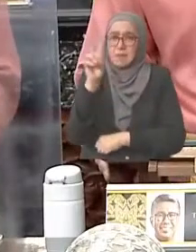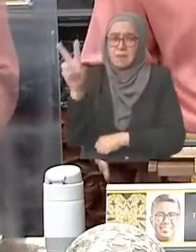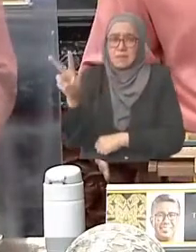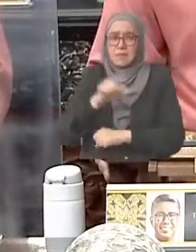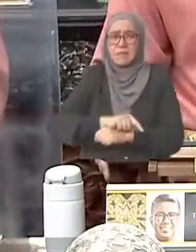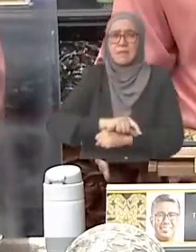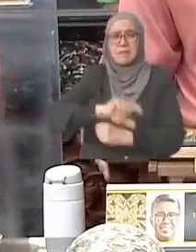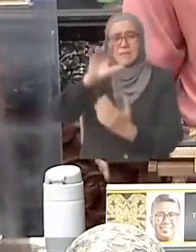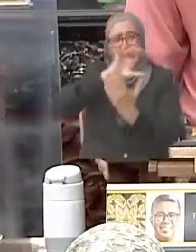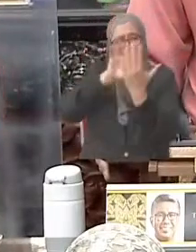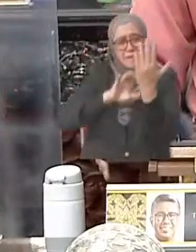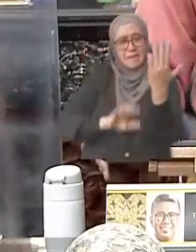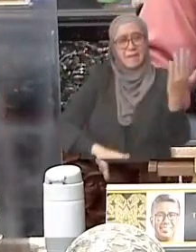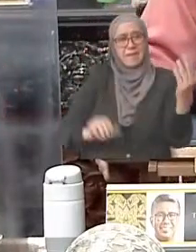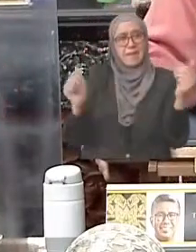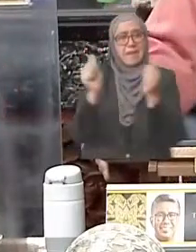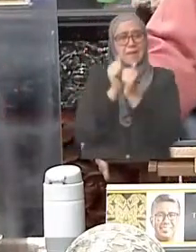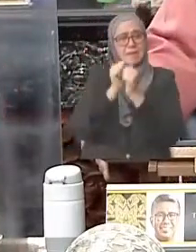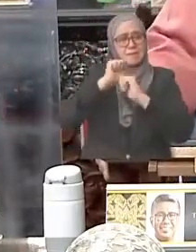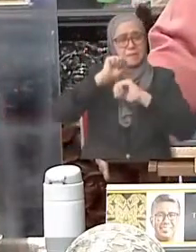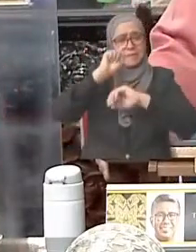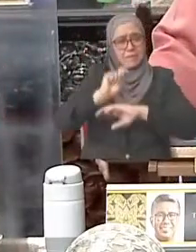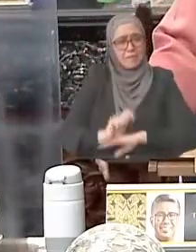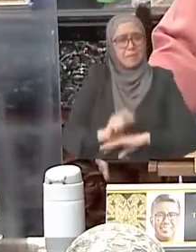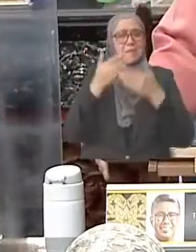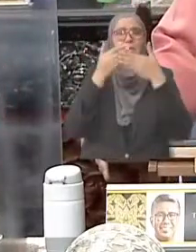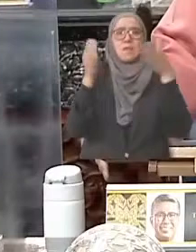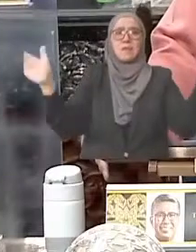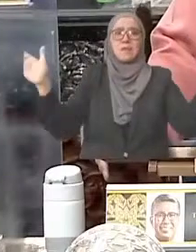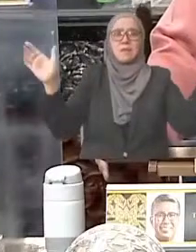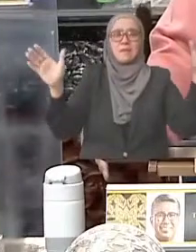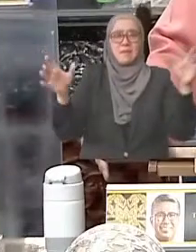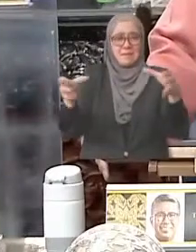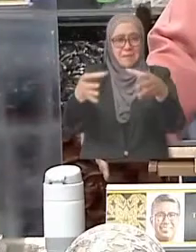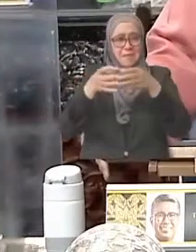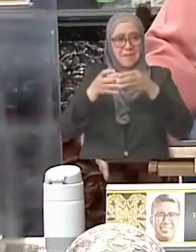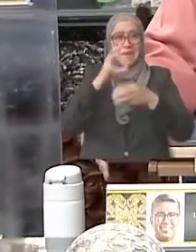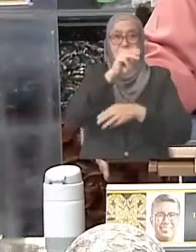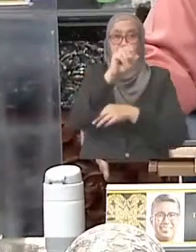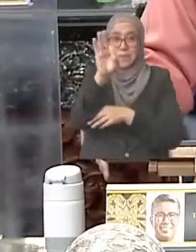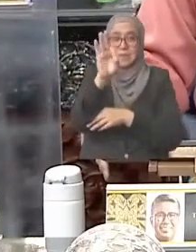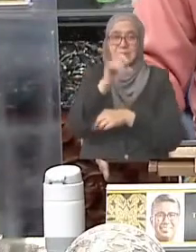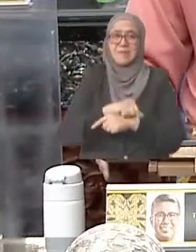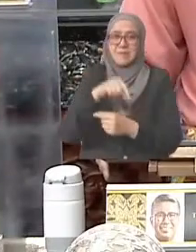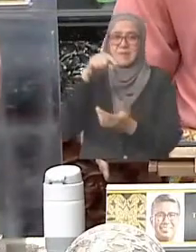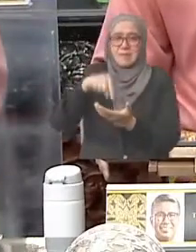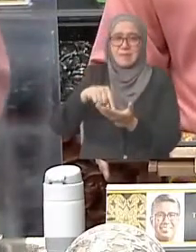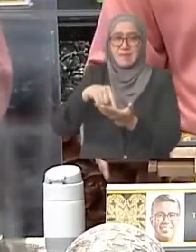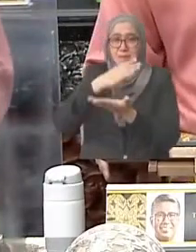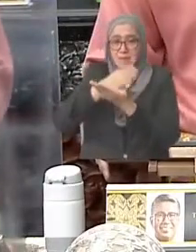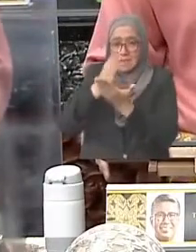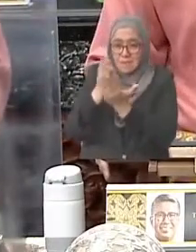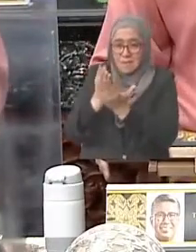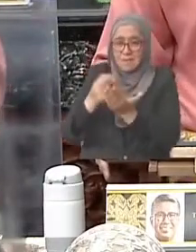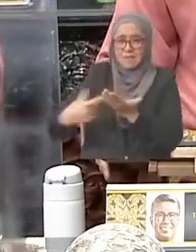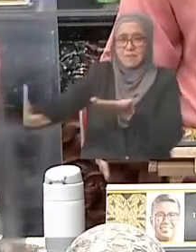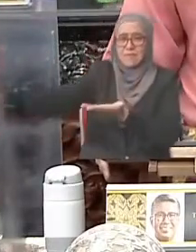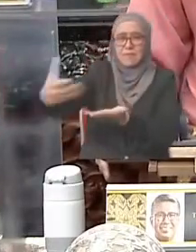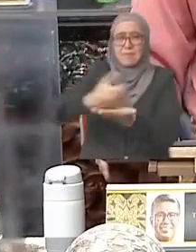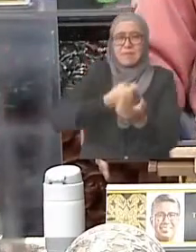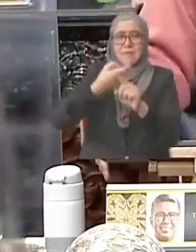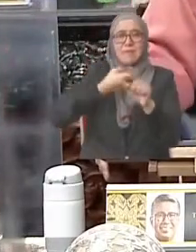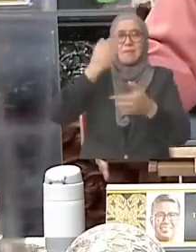tim Hai baja kini terhasil dari susun dari seri turun Padang dan jelajah Negeri